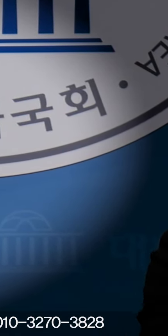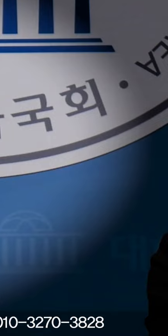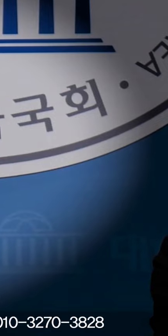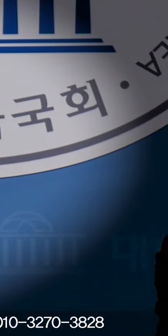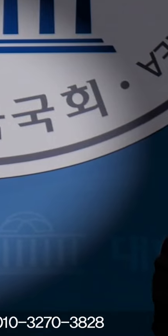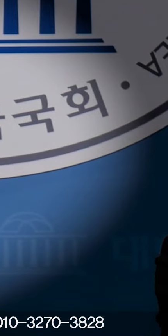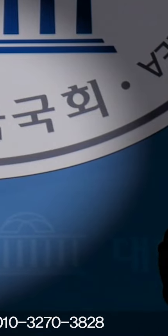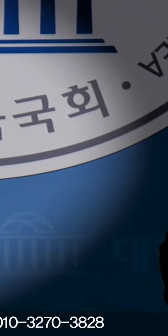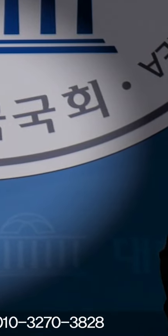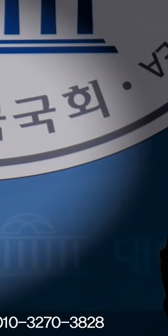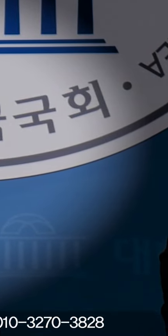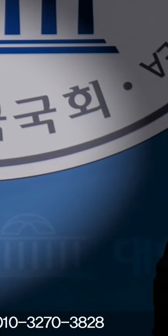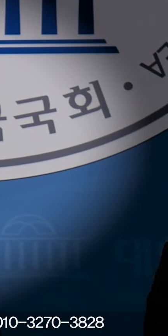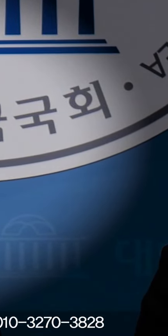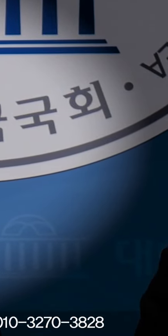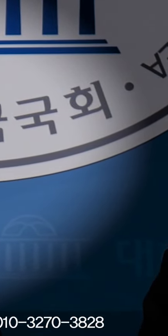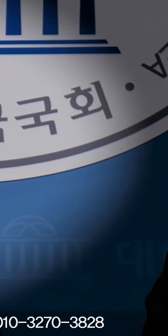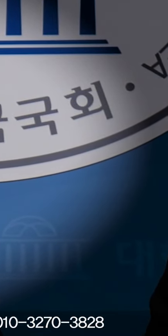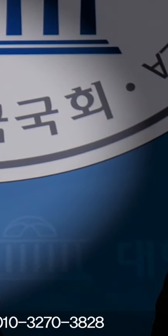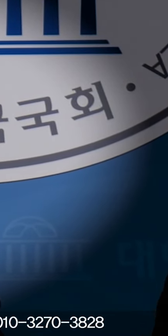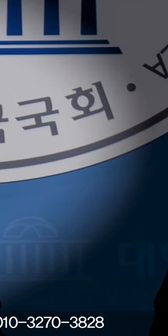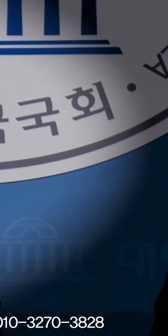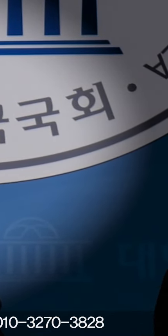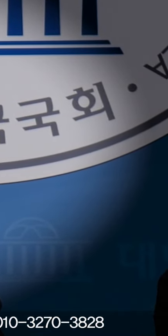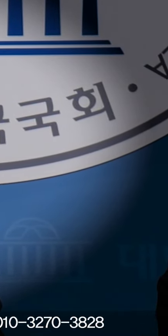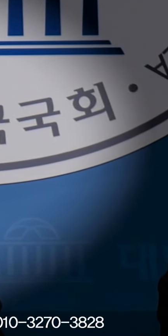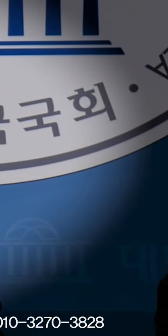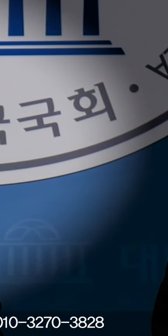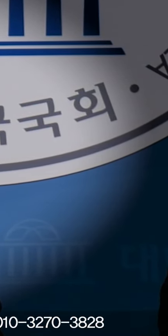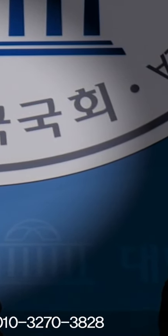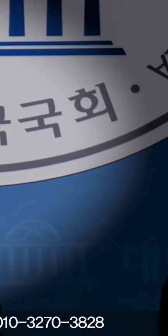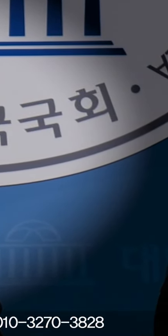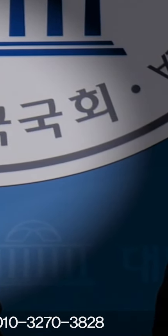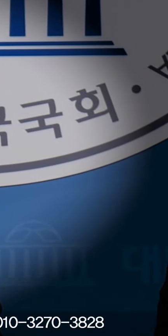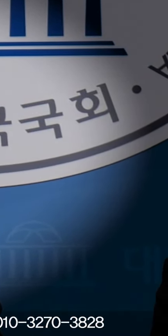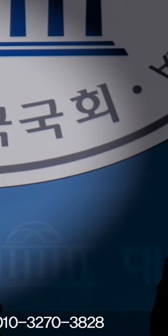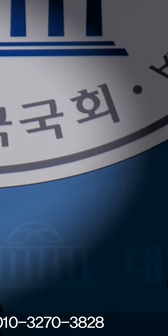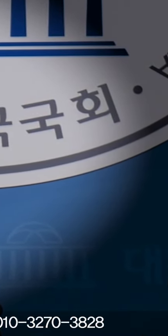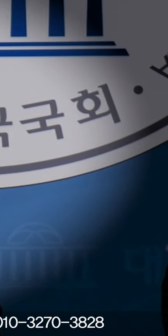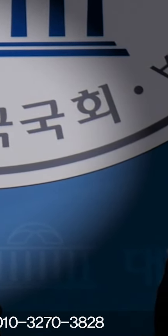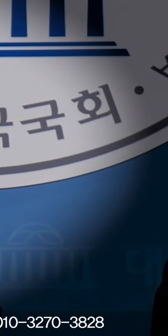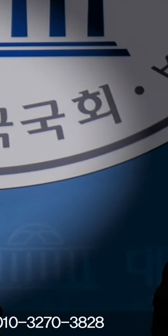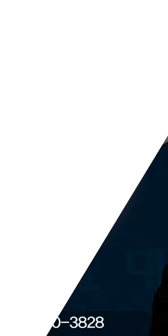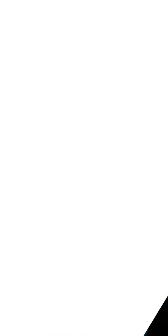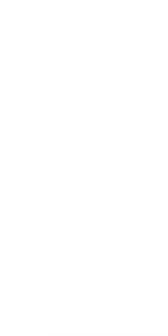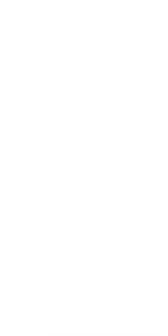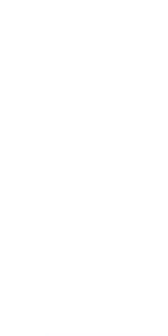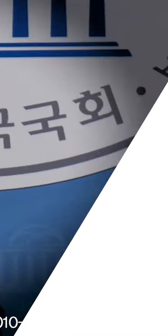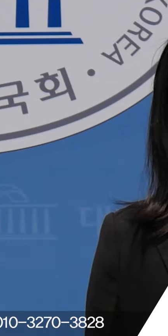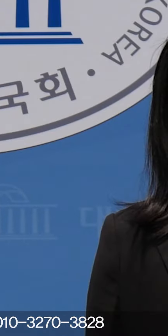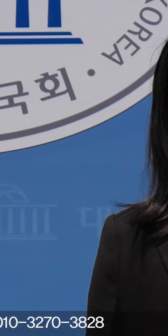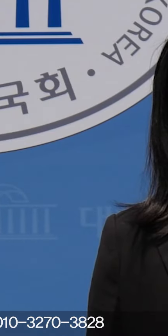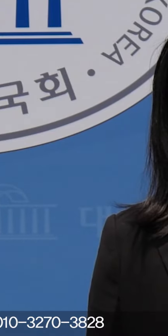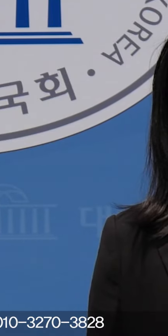등 직무유기 및 은폐 공범 전원을 탄핵하겠습니다.